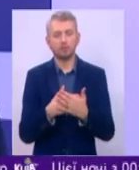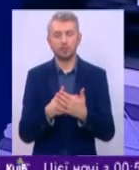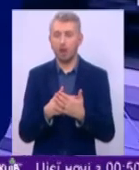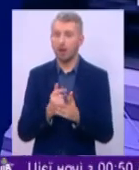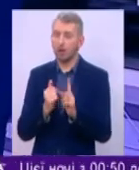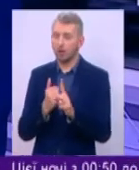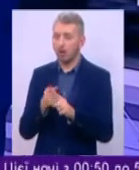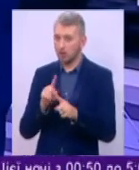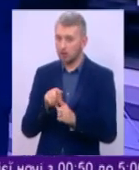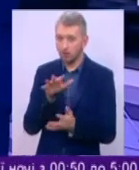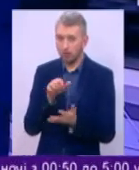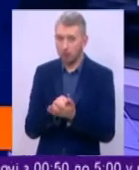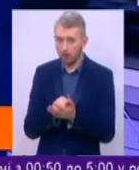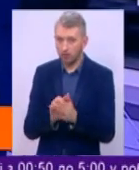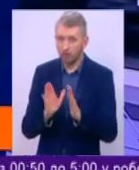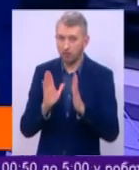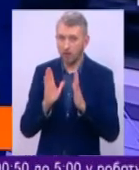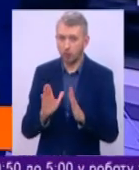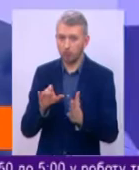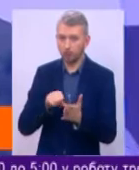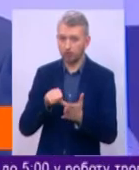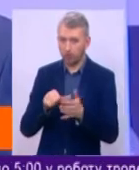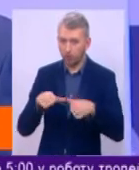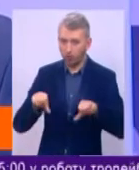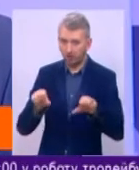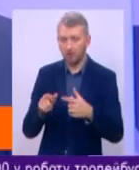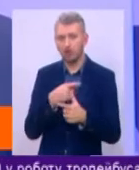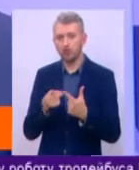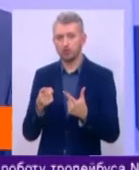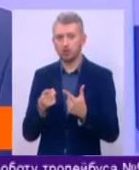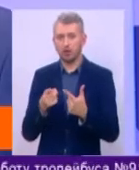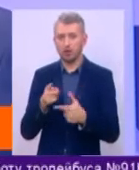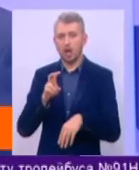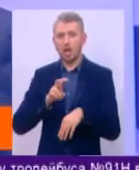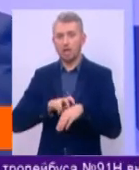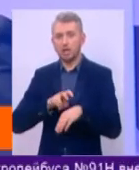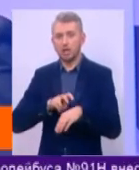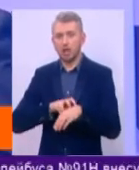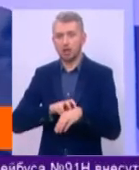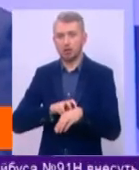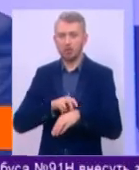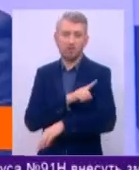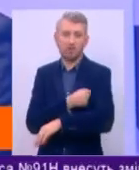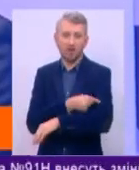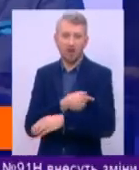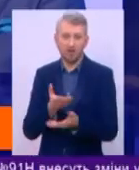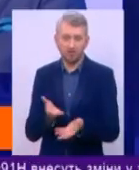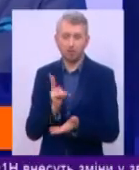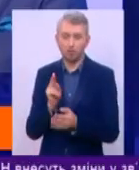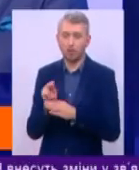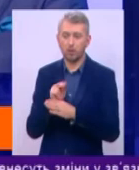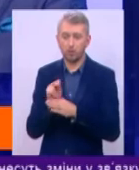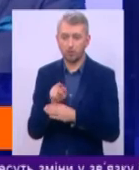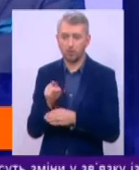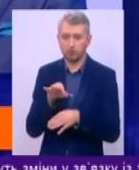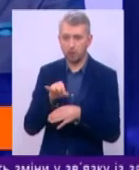речі, займаються винятково члени комиссии. Чи, скажімо, лікар в лікарні, так, який лікує